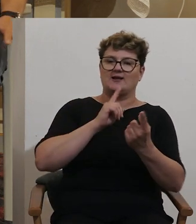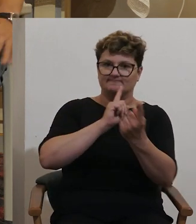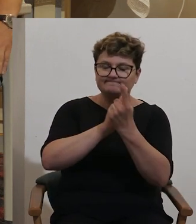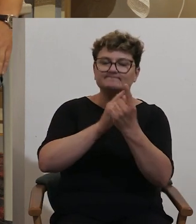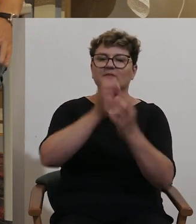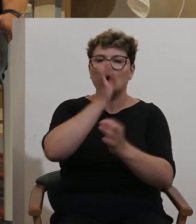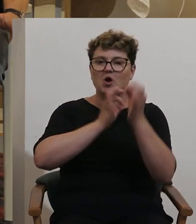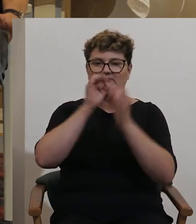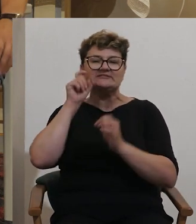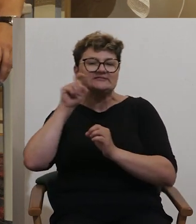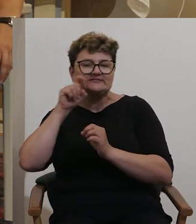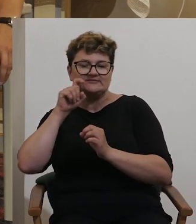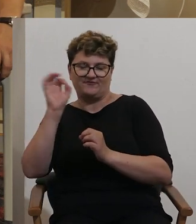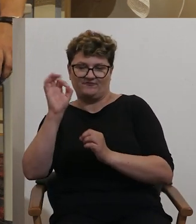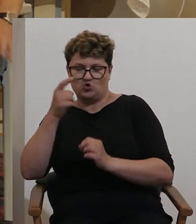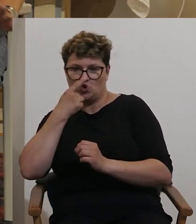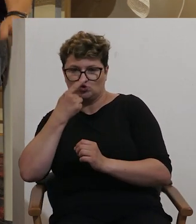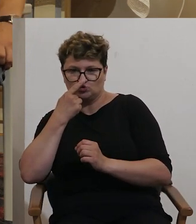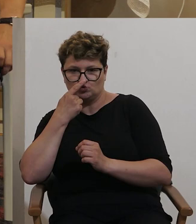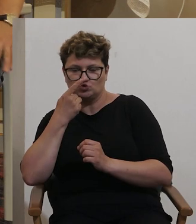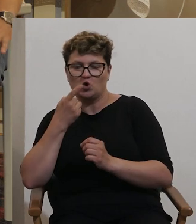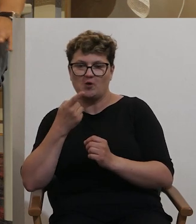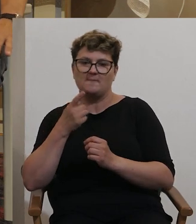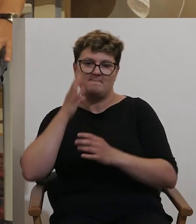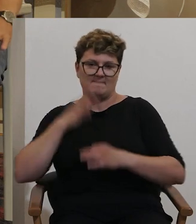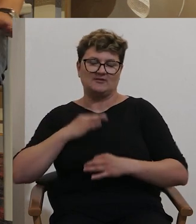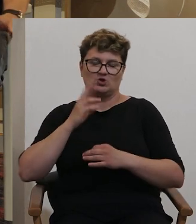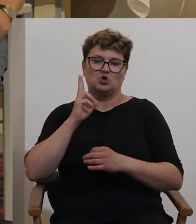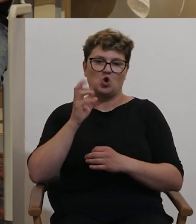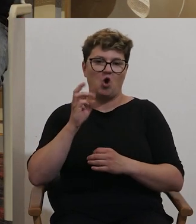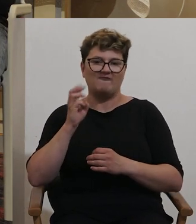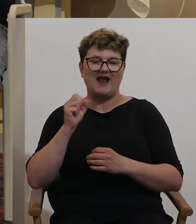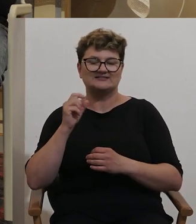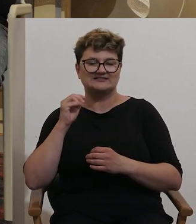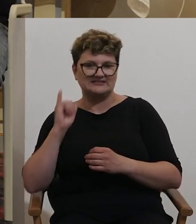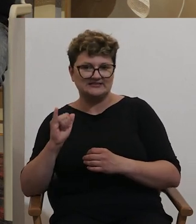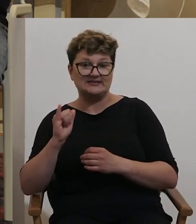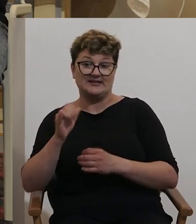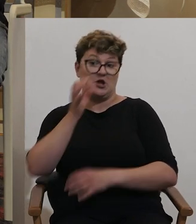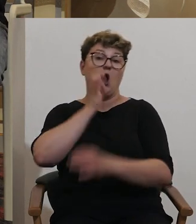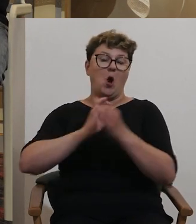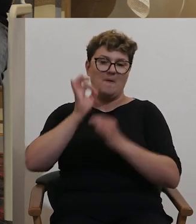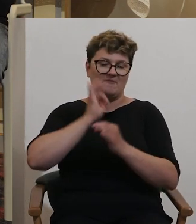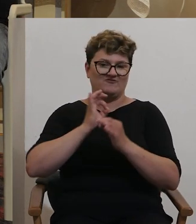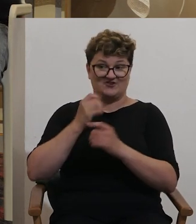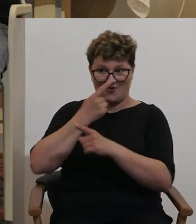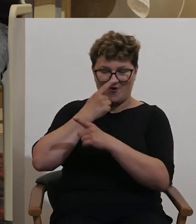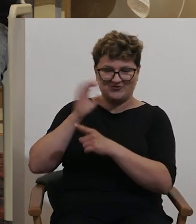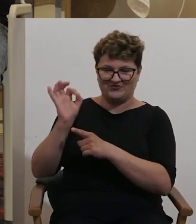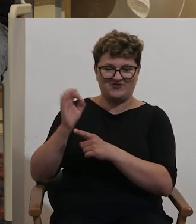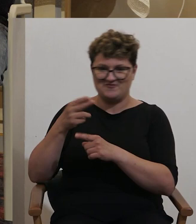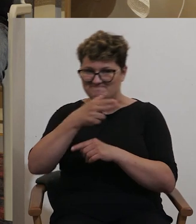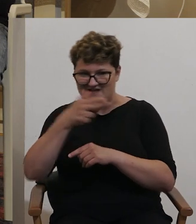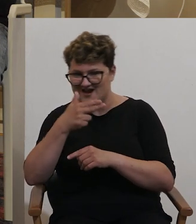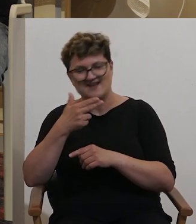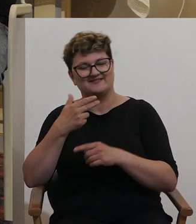ze zwiadowców kościuszkowców, którzy pana Kowalskiego, który mówi, że jednak to nie kościuszkowcy go